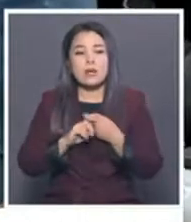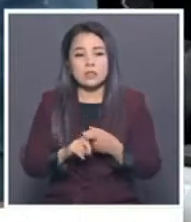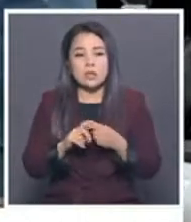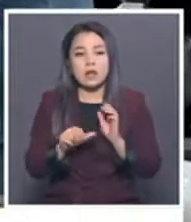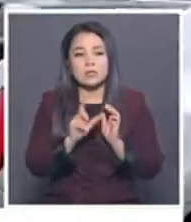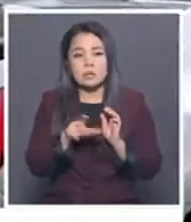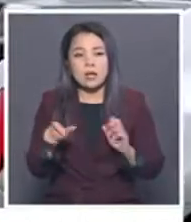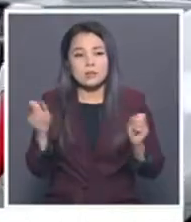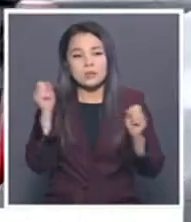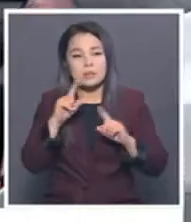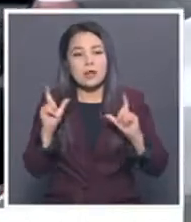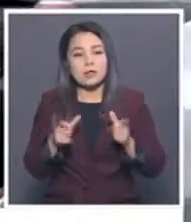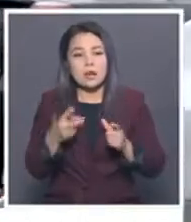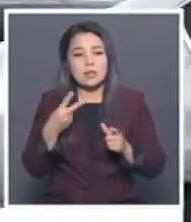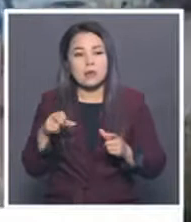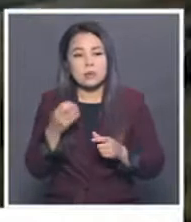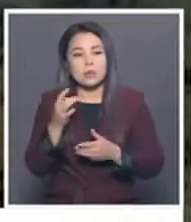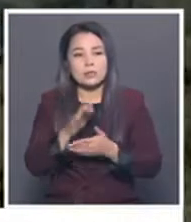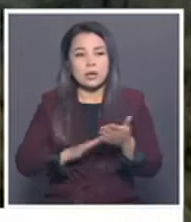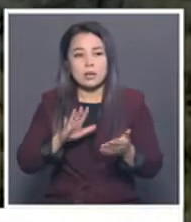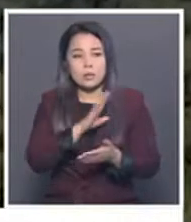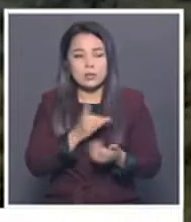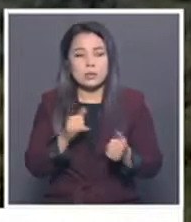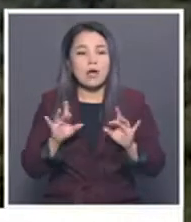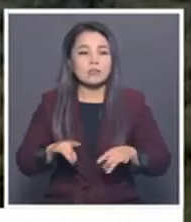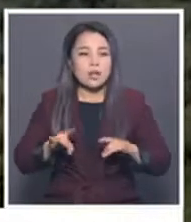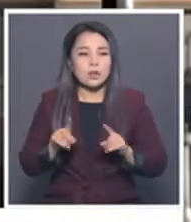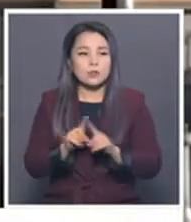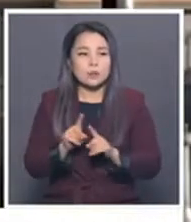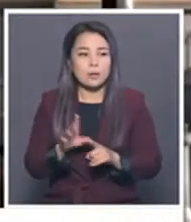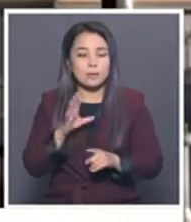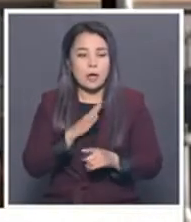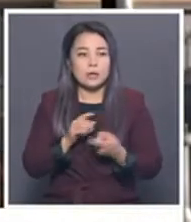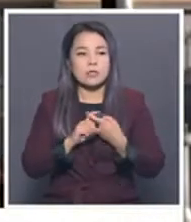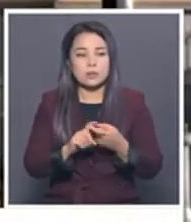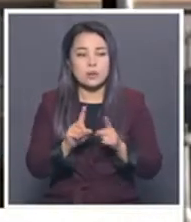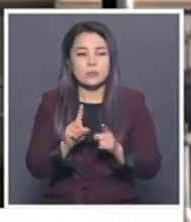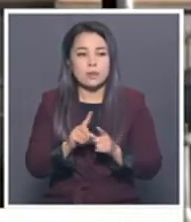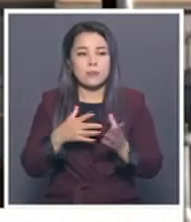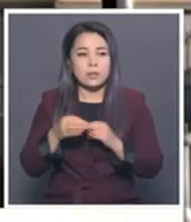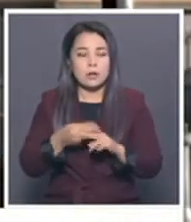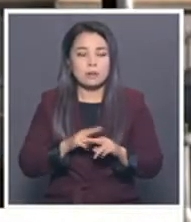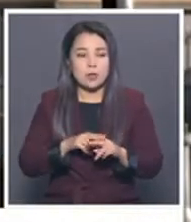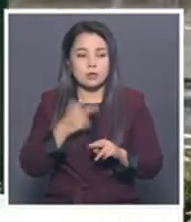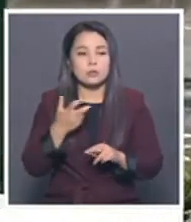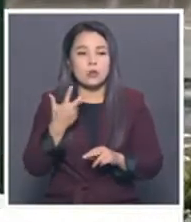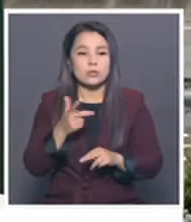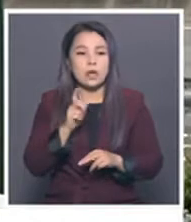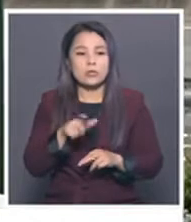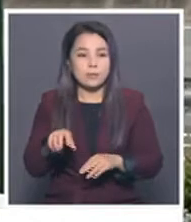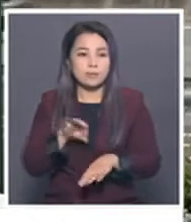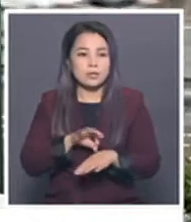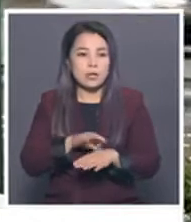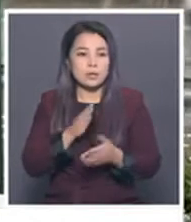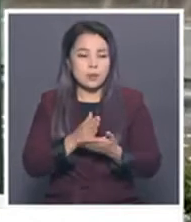адамнан табылғандықтан карантин 2 аптаға ұзартылды. Ал Австралияның Виктория штатында бұл ауруға өткен тәулікте 303 адам шалдыққан.